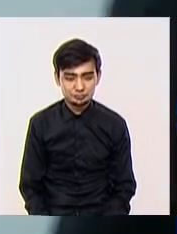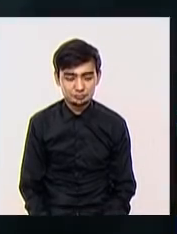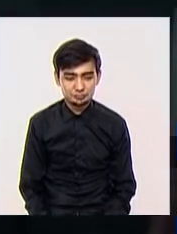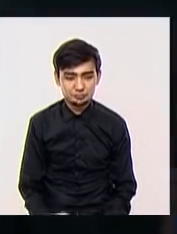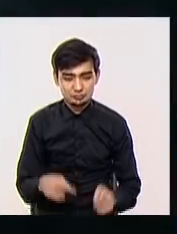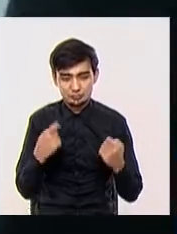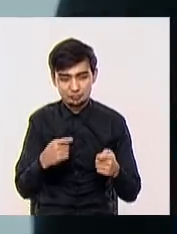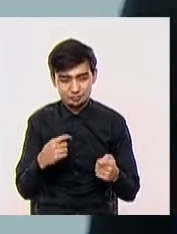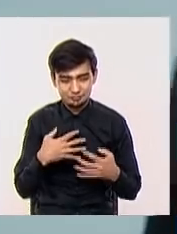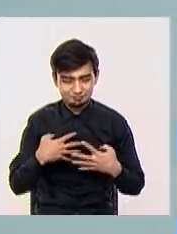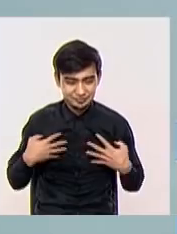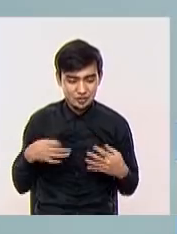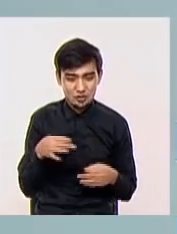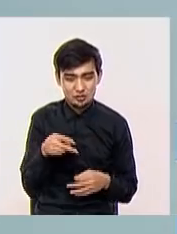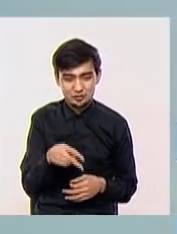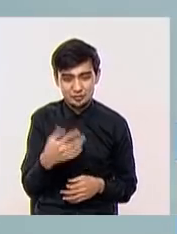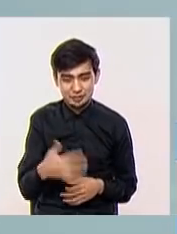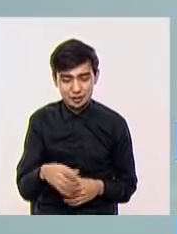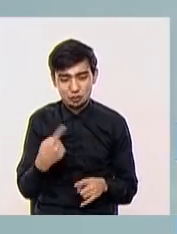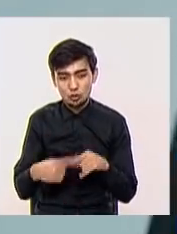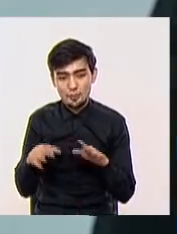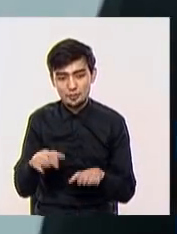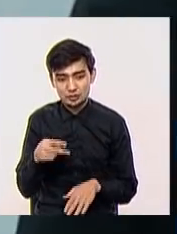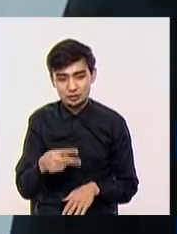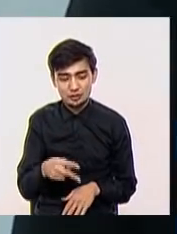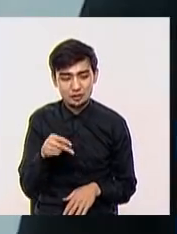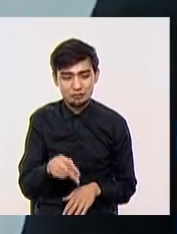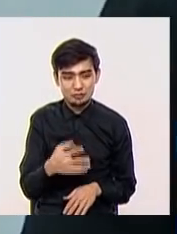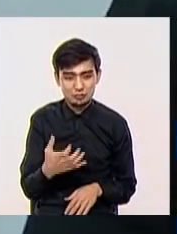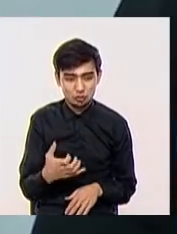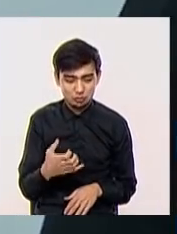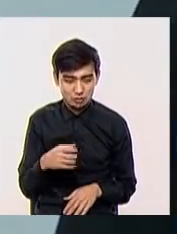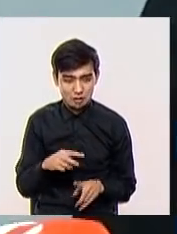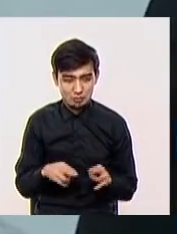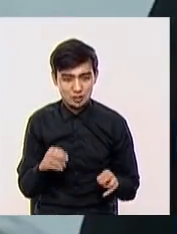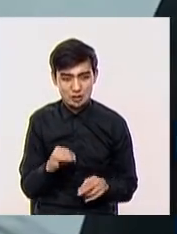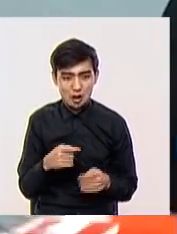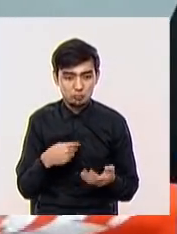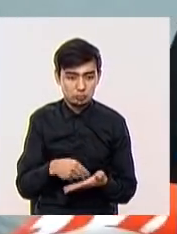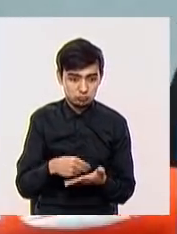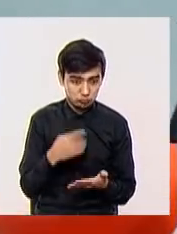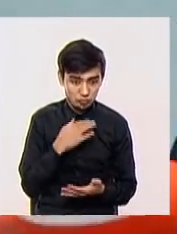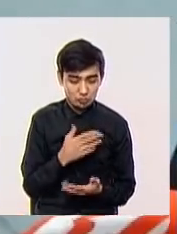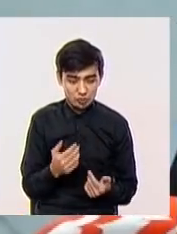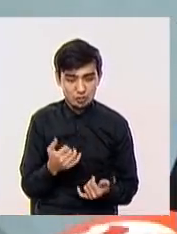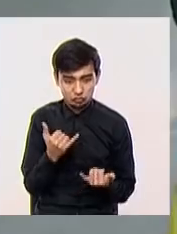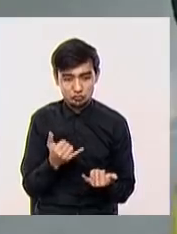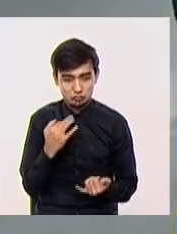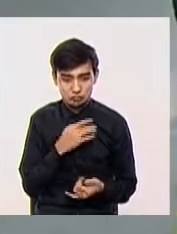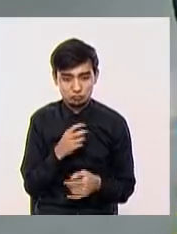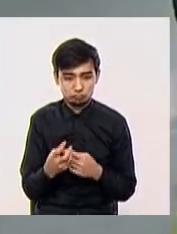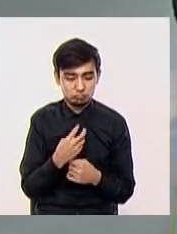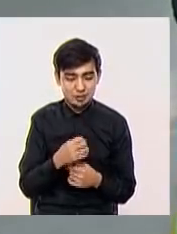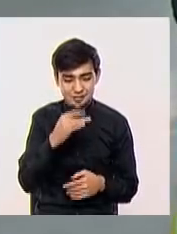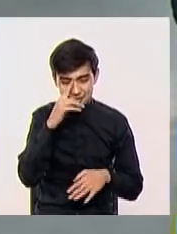В других местах продают 2,500 такие. А покупателей много? Да, покупателей сейчас стали много.